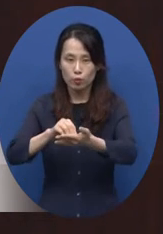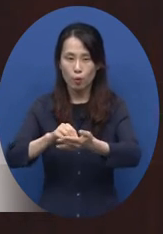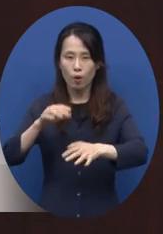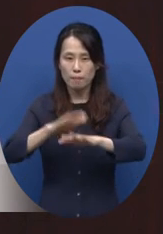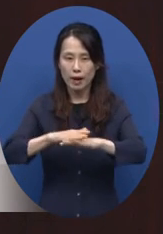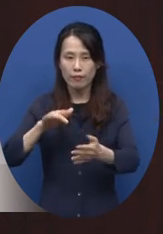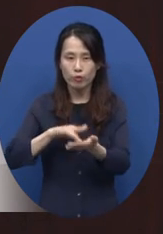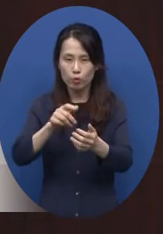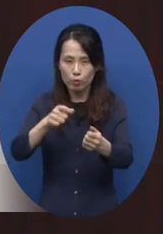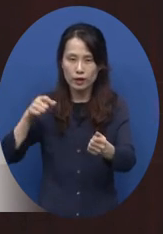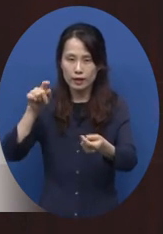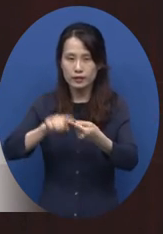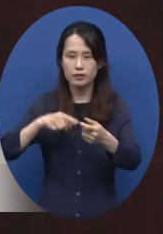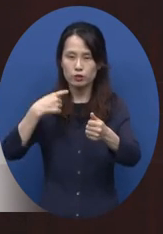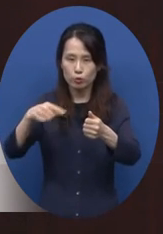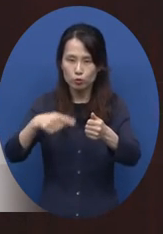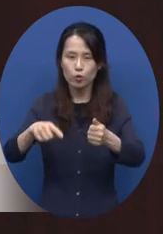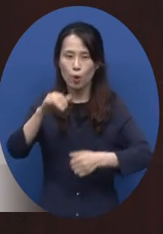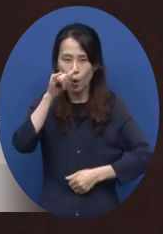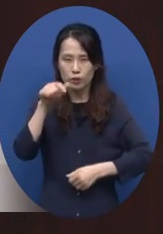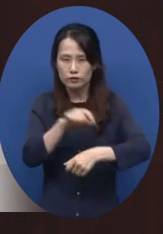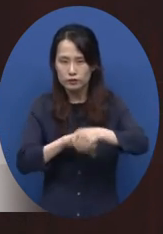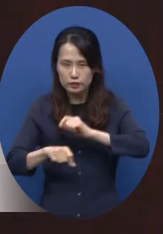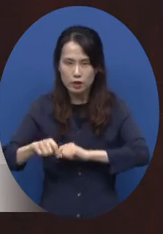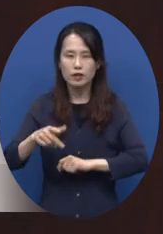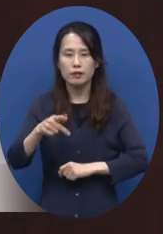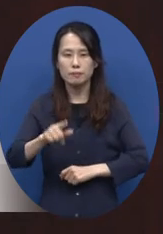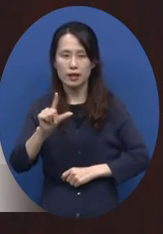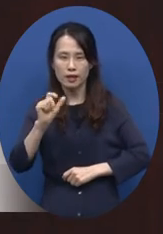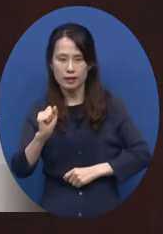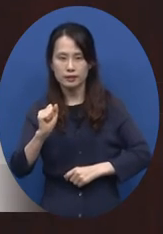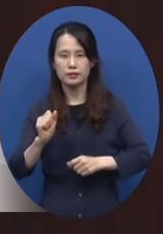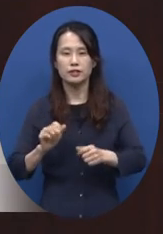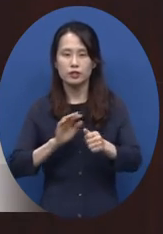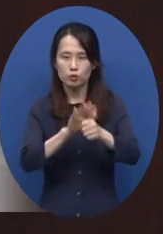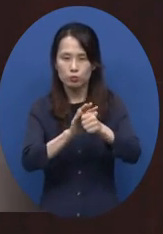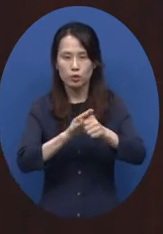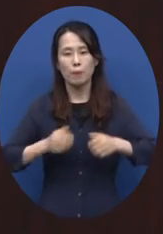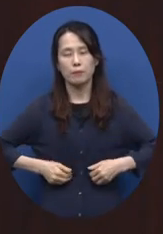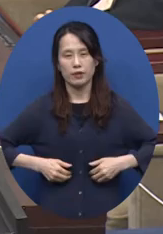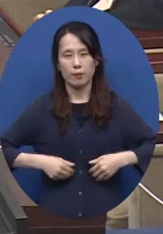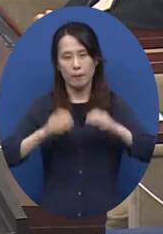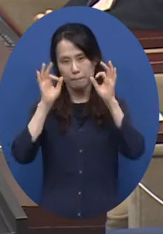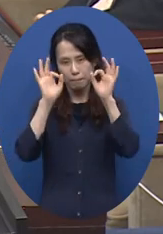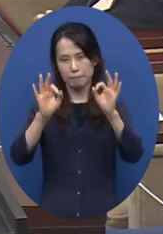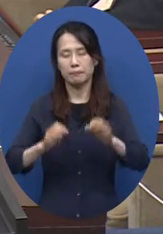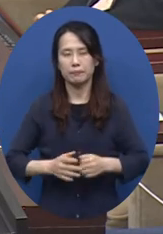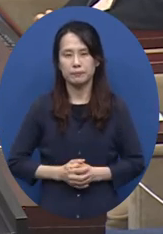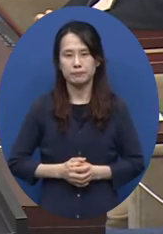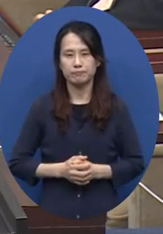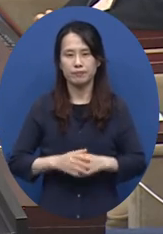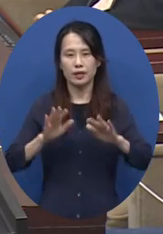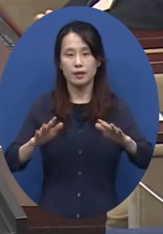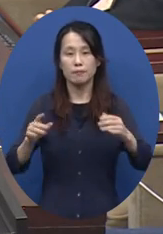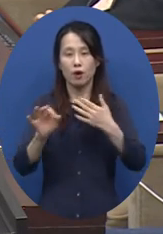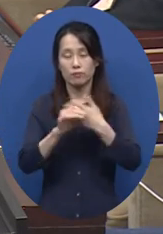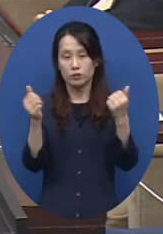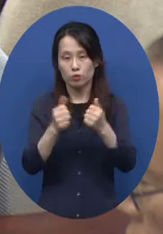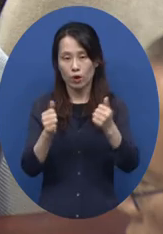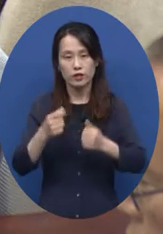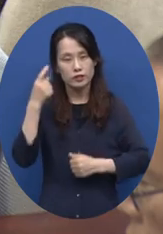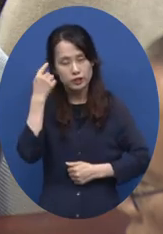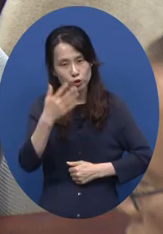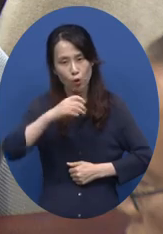농약에 대한 교육을 실시하는 둔 적극적인 pls 되어 현장 지원이 필요하다고 봅니다 이번 임시회 는 도정